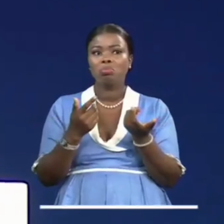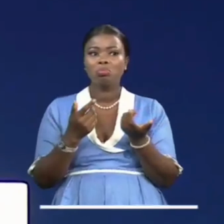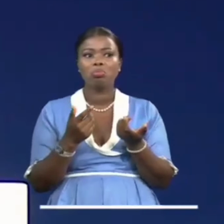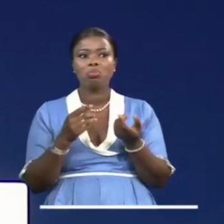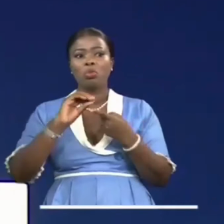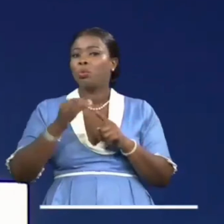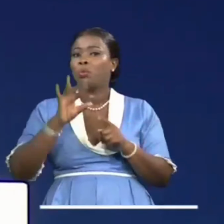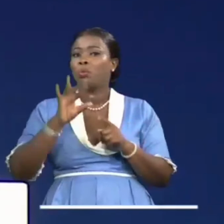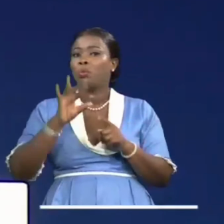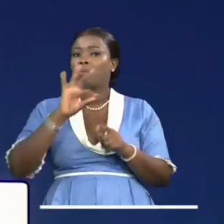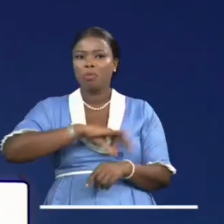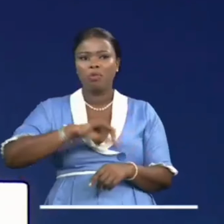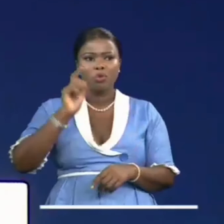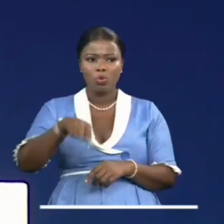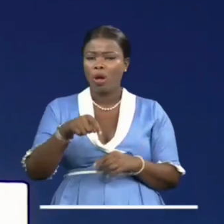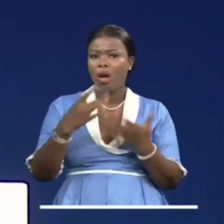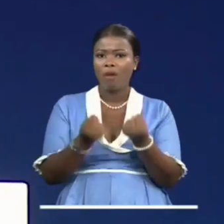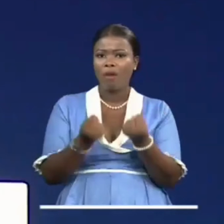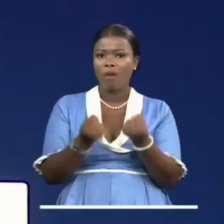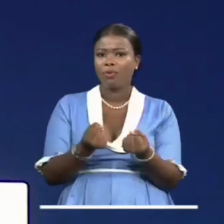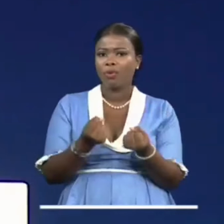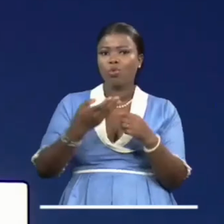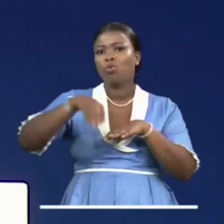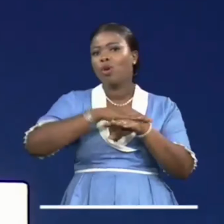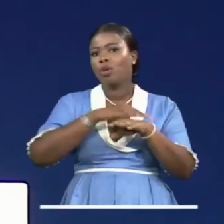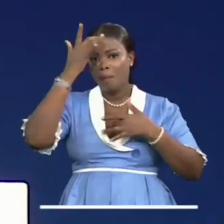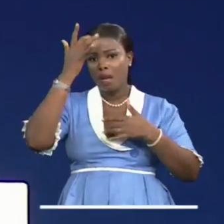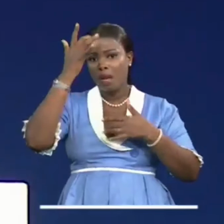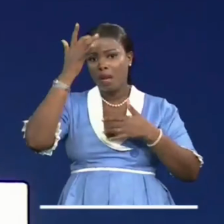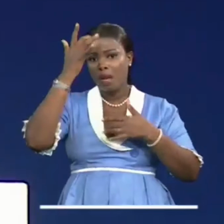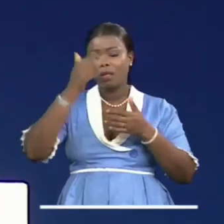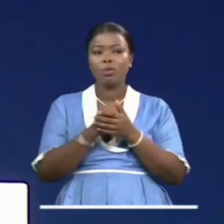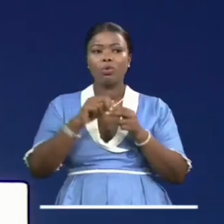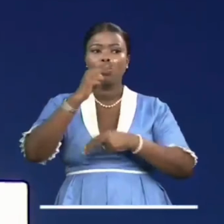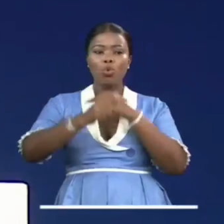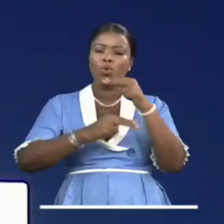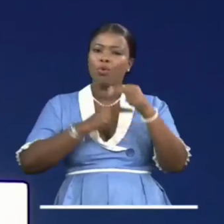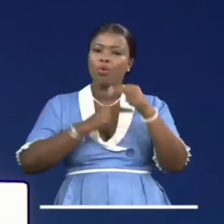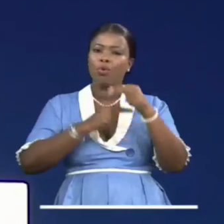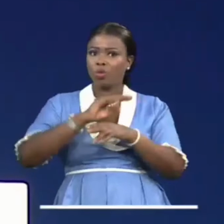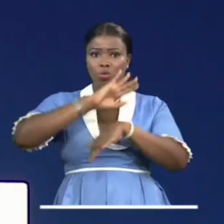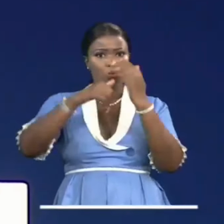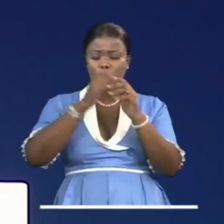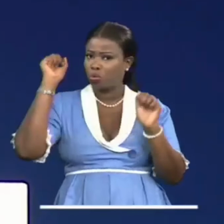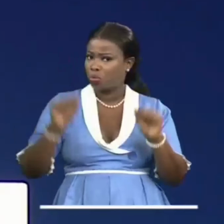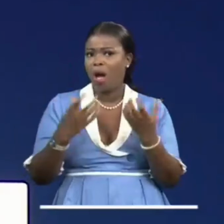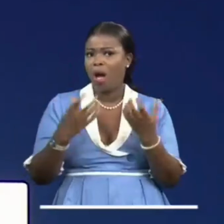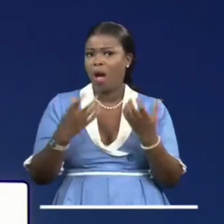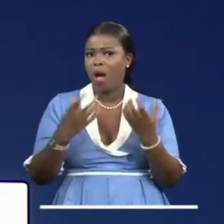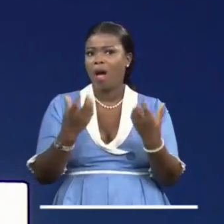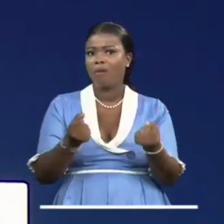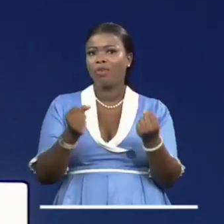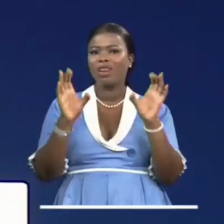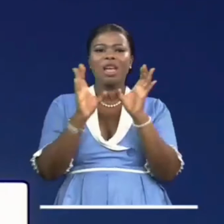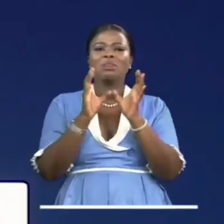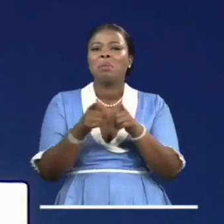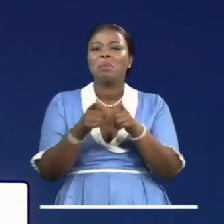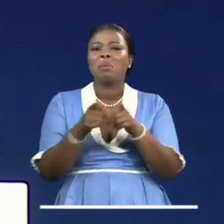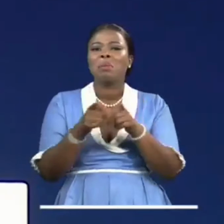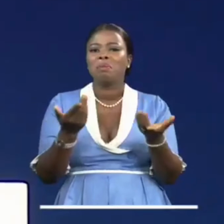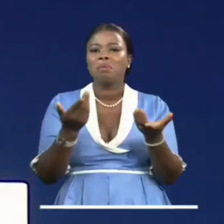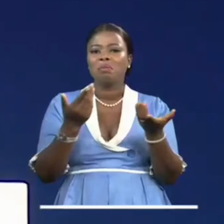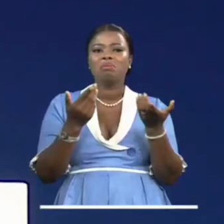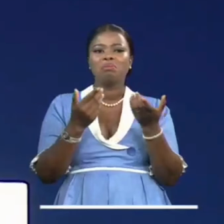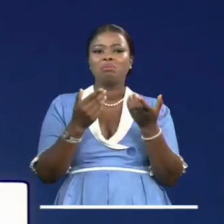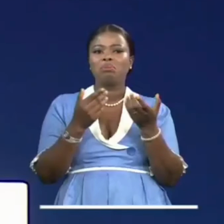bénéficier dans les pays développés tout le monde a droit à en bénéficier donc ça c'est un objectif fondamental la problématique de la